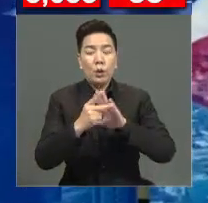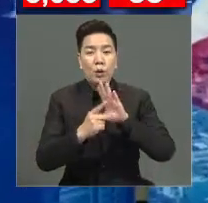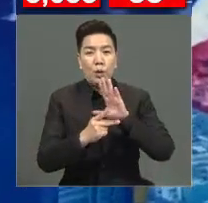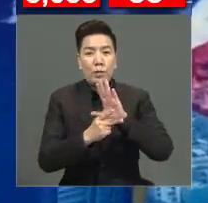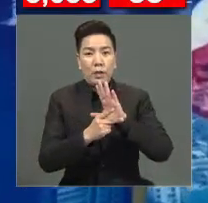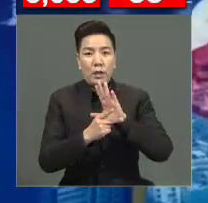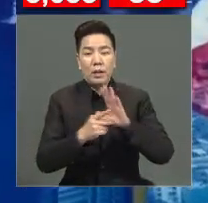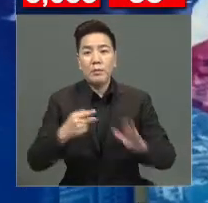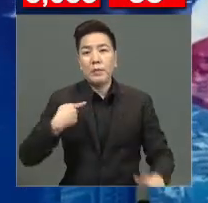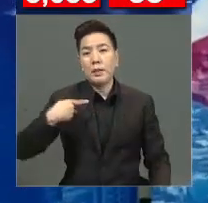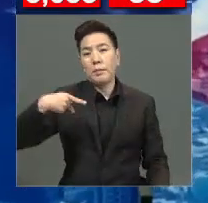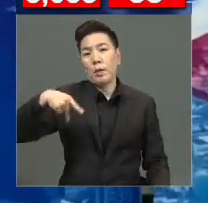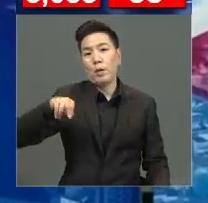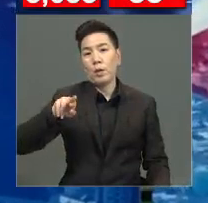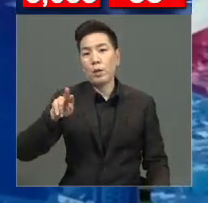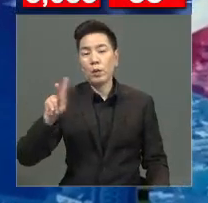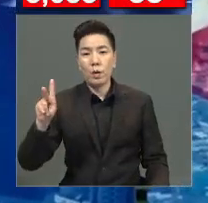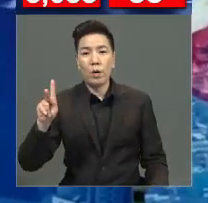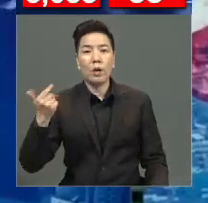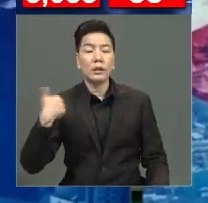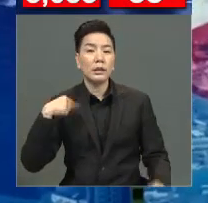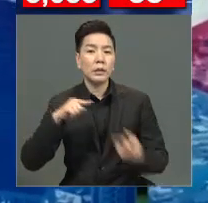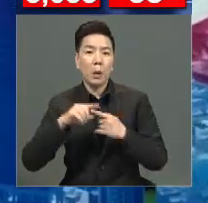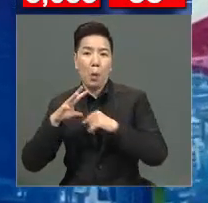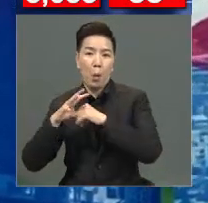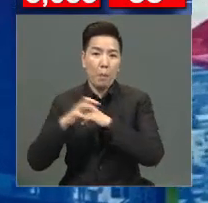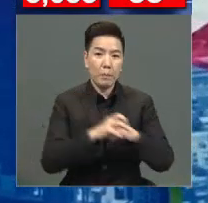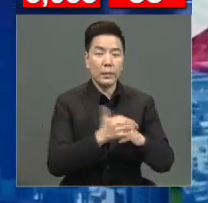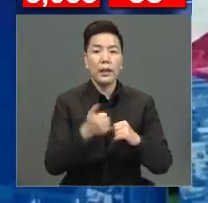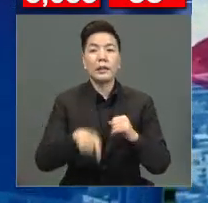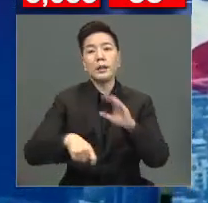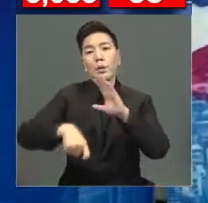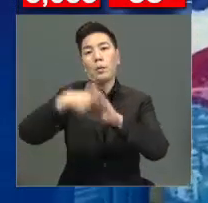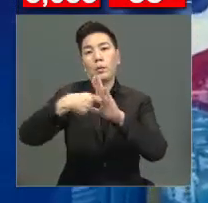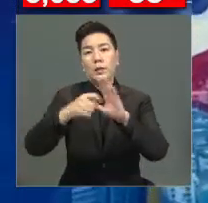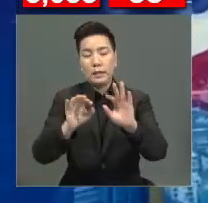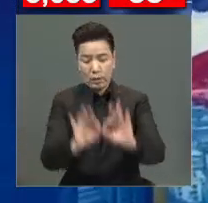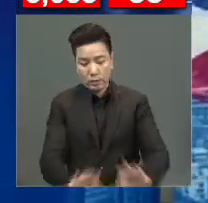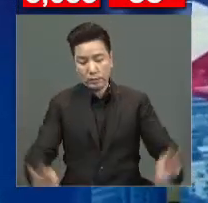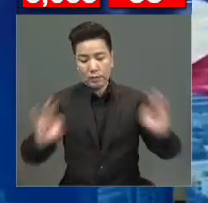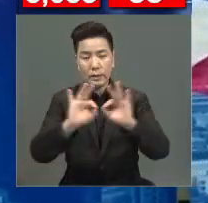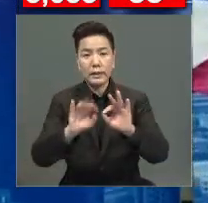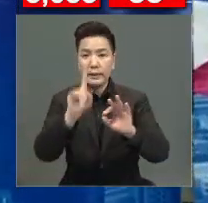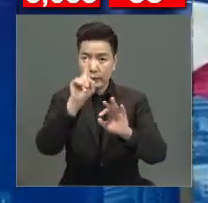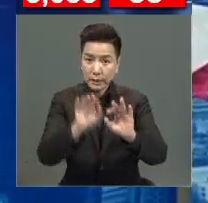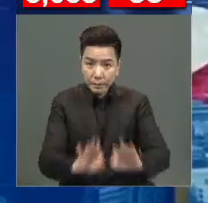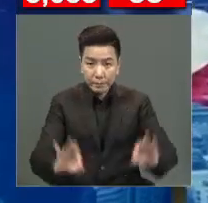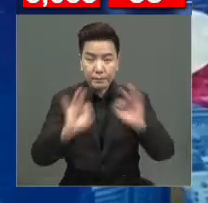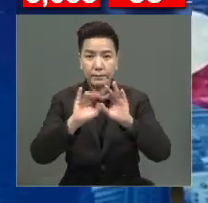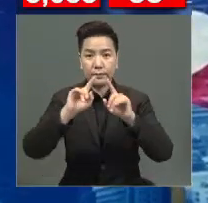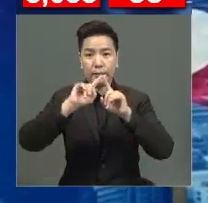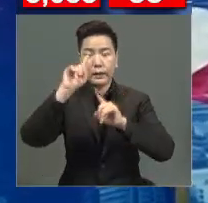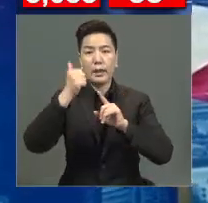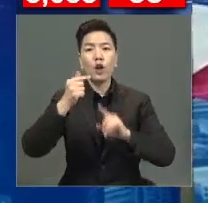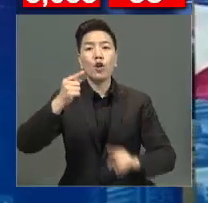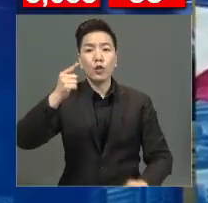าถึงสามารถควบคุมได้ถึงจุดนี้นะครับนี่คือเหตุผลและความจำเป็นสิ่งที่มันที่สุดก็คือทำไมถึงจะเป็น